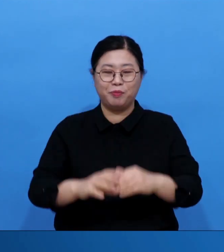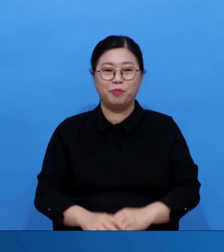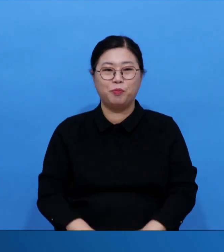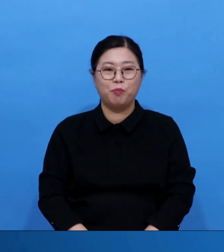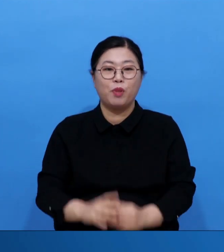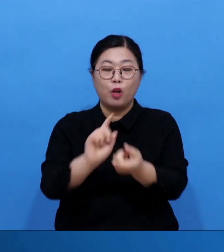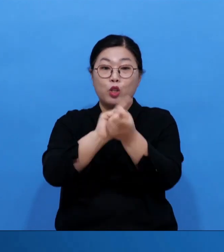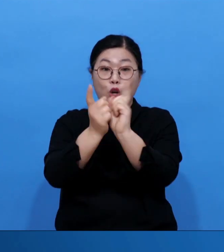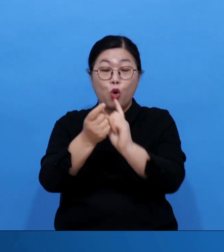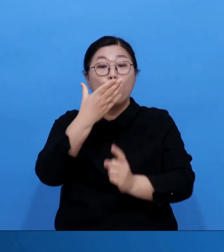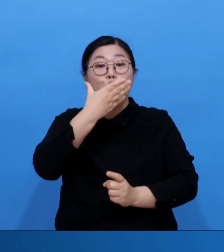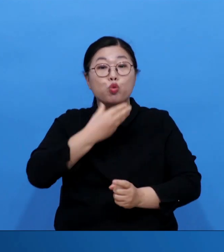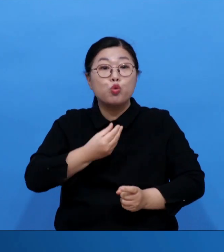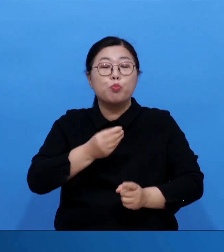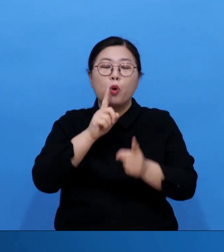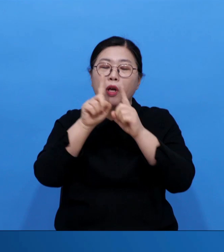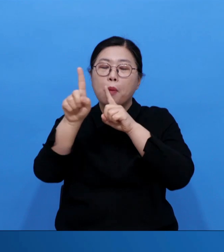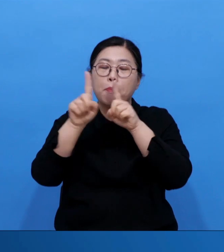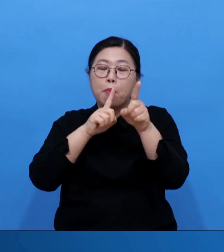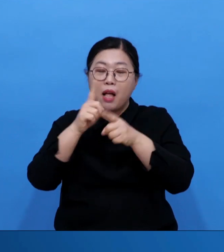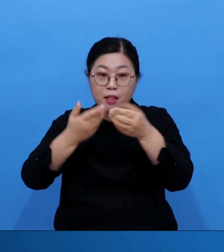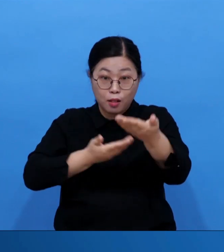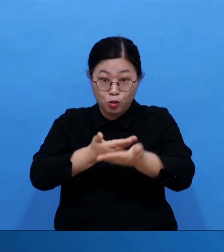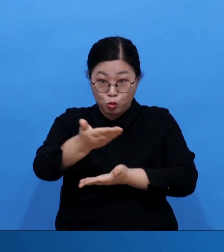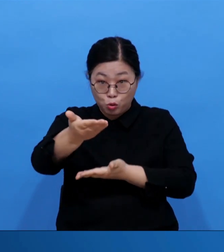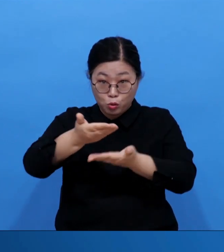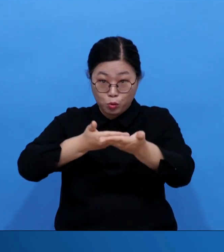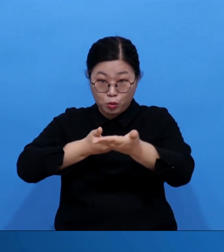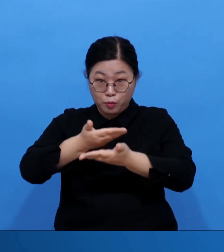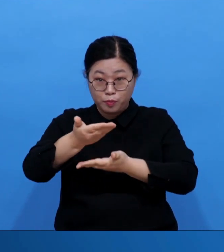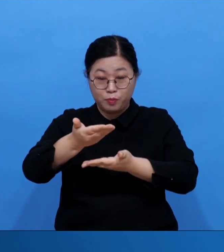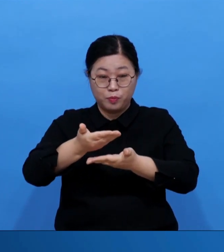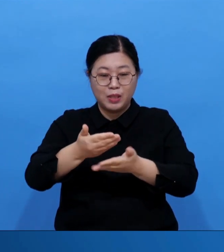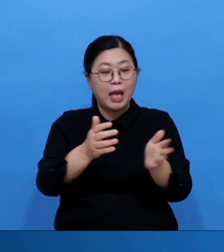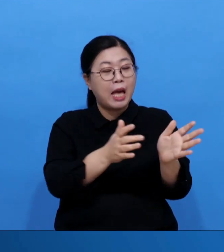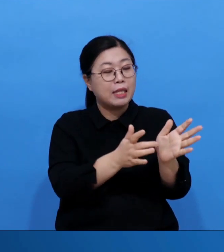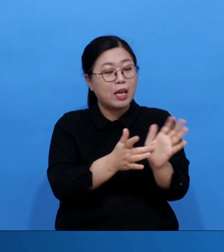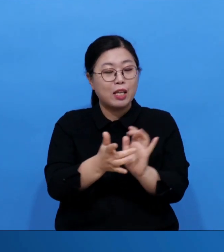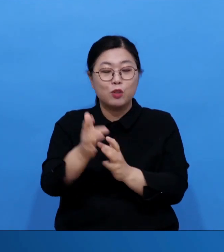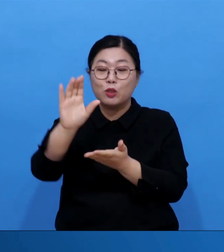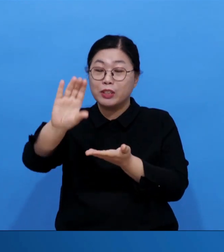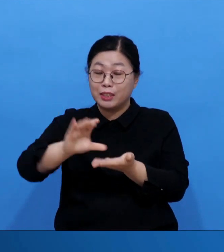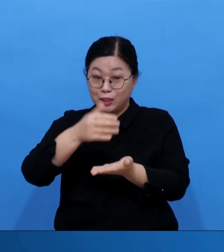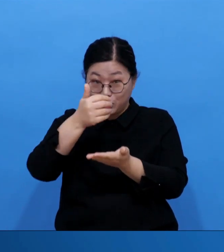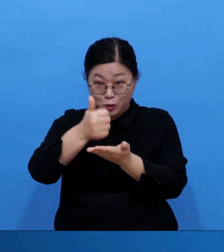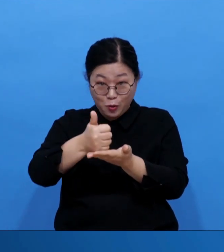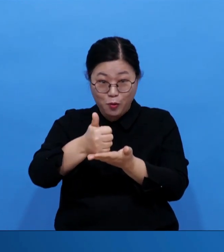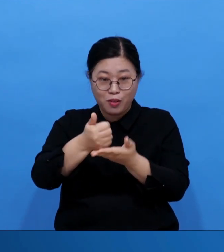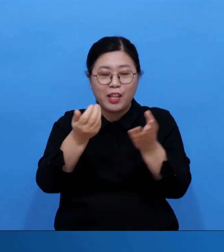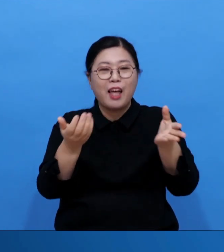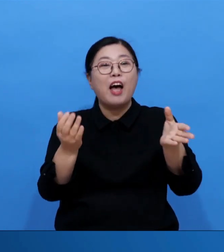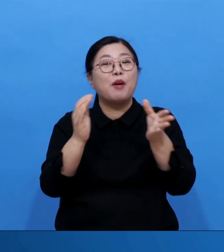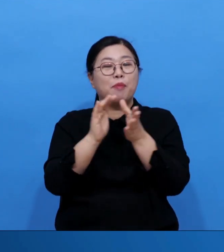우리 서로 축복하겠습니다. 후상 주부. 예수님은 그리스도십니다. 예수시